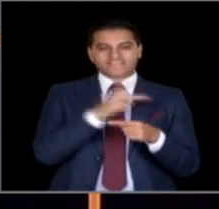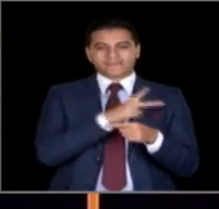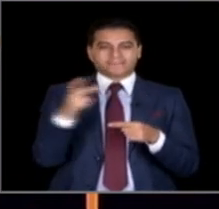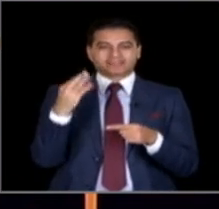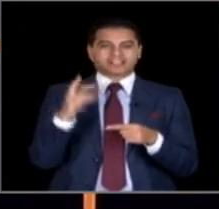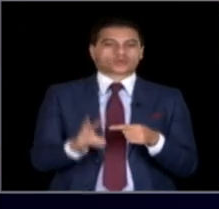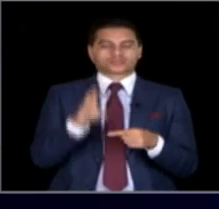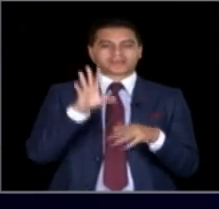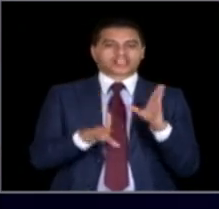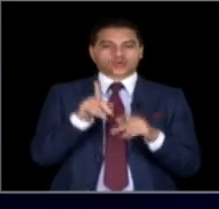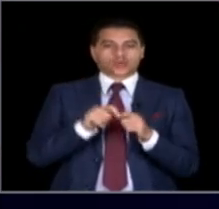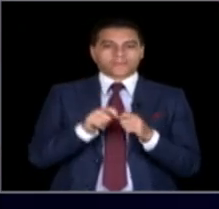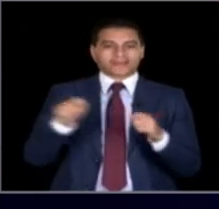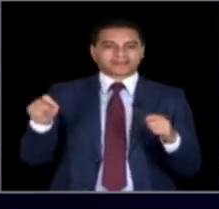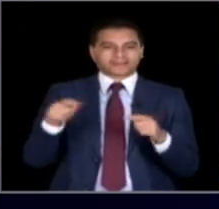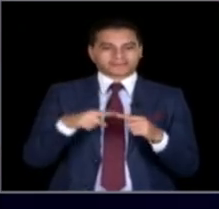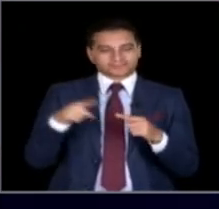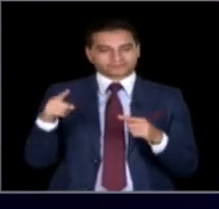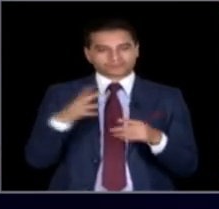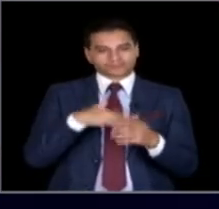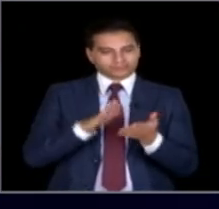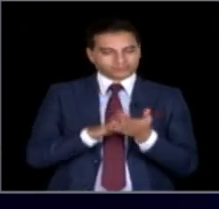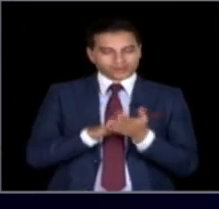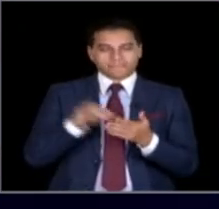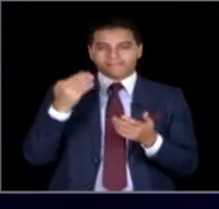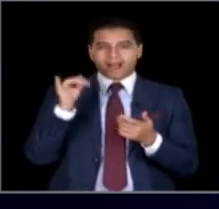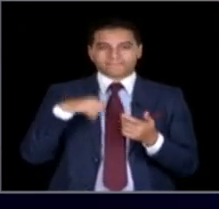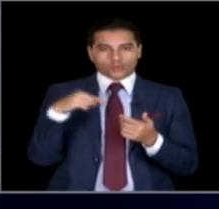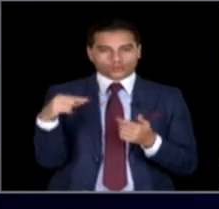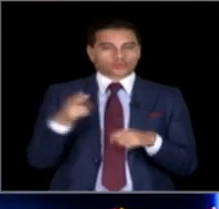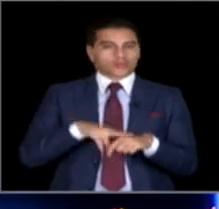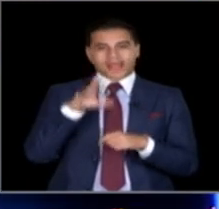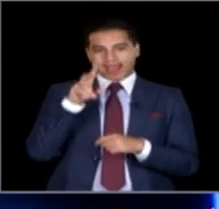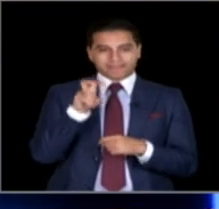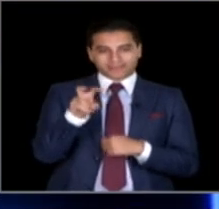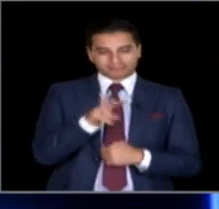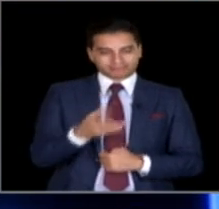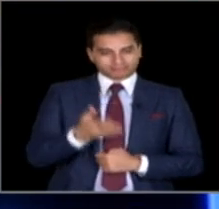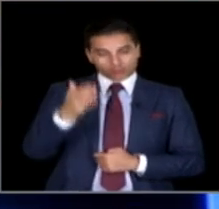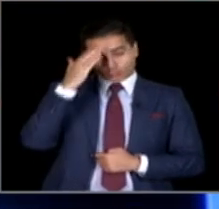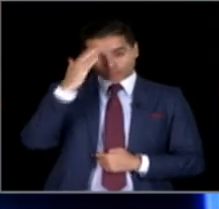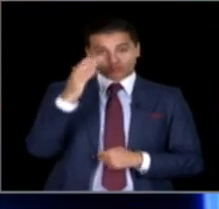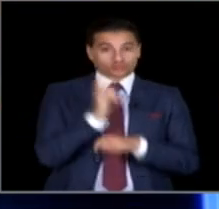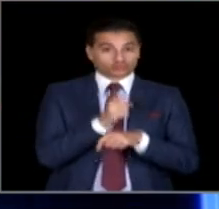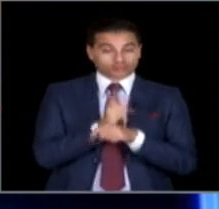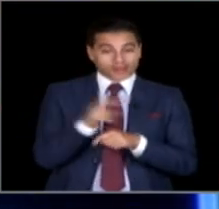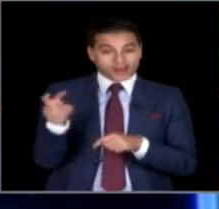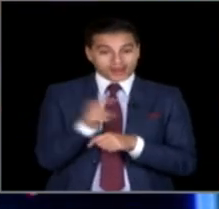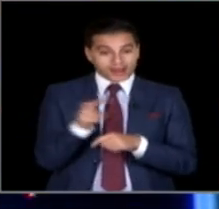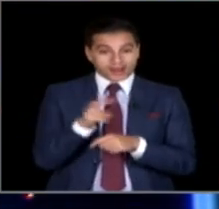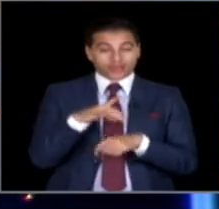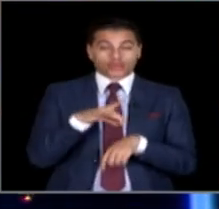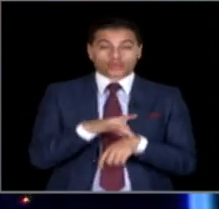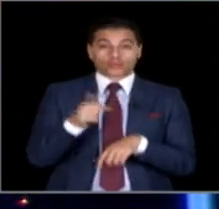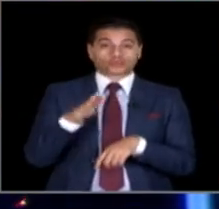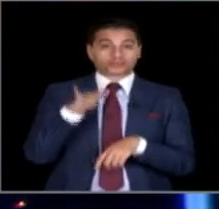1273 كيلومتر. طبعا نحيي كلنا محمود وهبة، هبة ومحمود، ونشكر